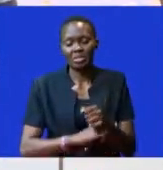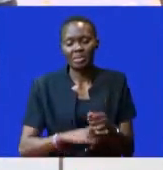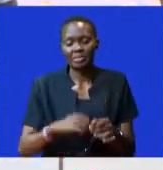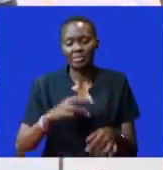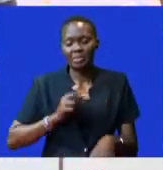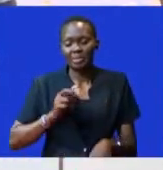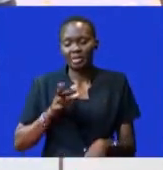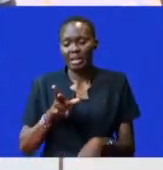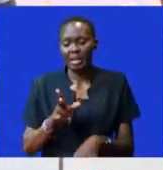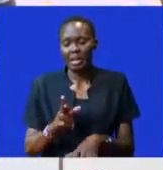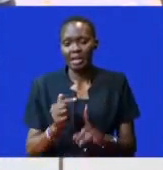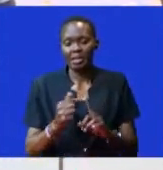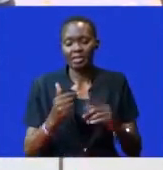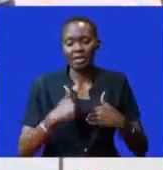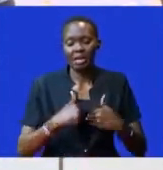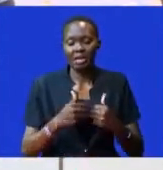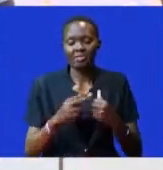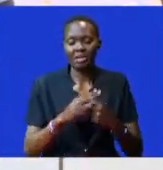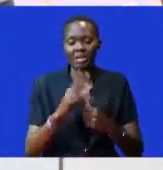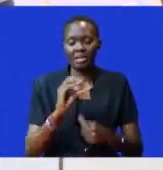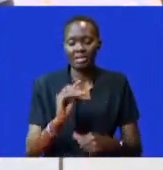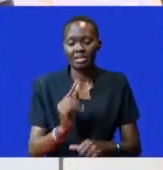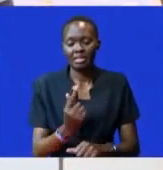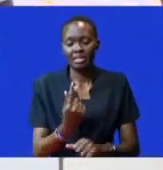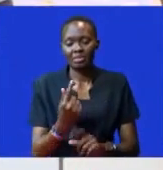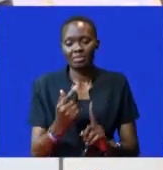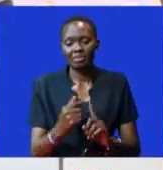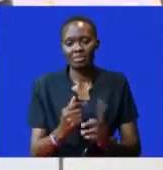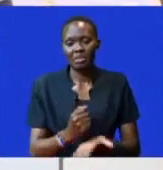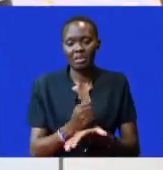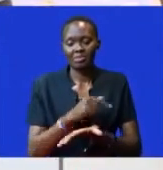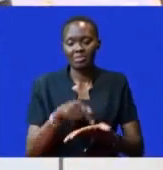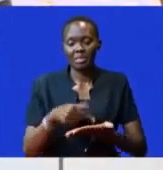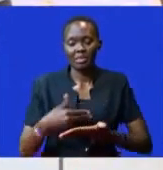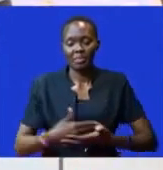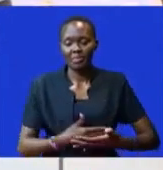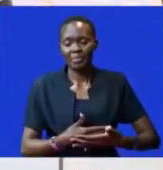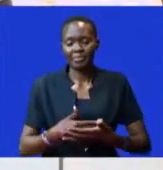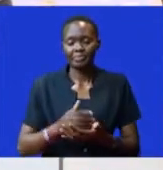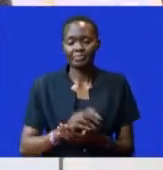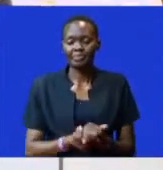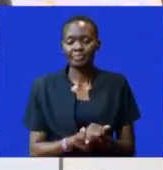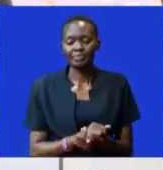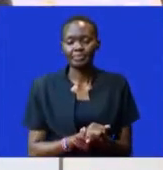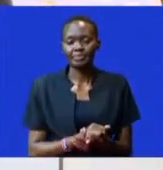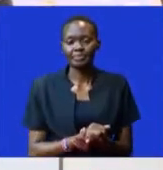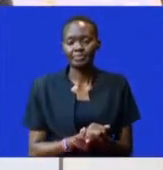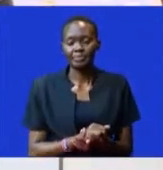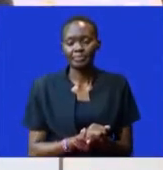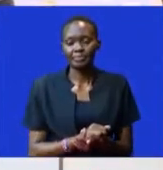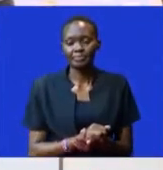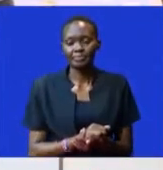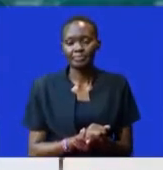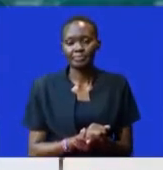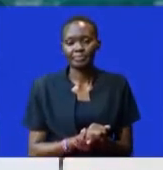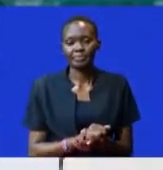jole mondo mi yud pesa mok tin ne siling 90,000 mondo mi nyathini otimne bero. Justice Adoyo, Kala TV, Kisumu.